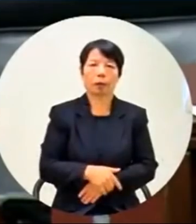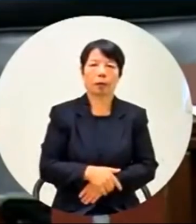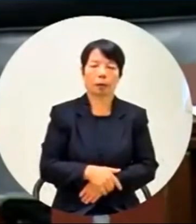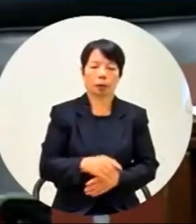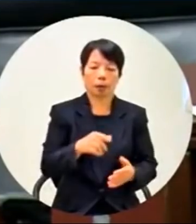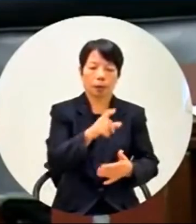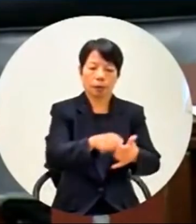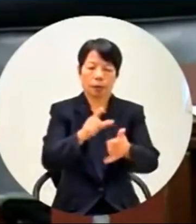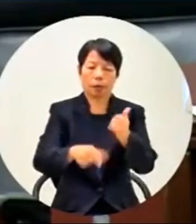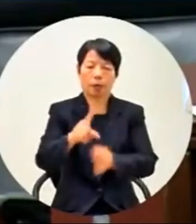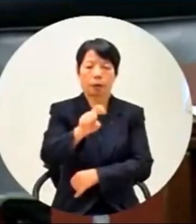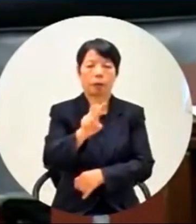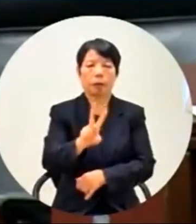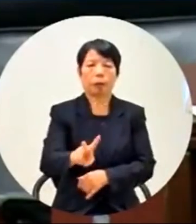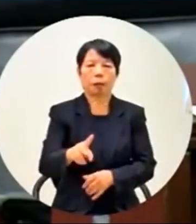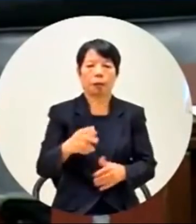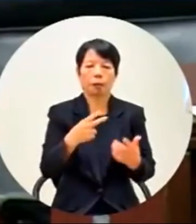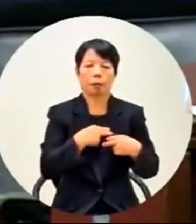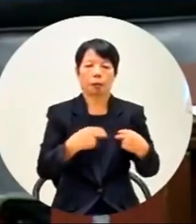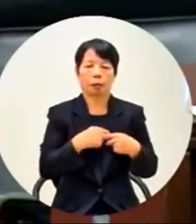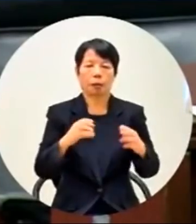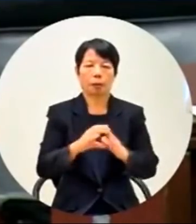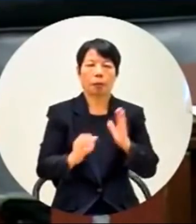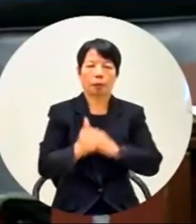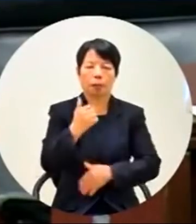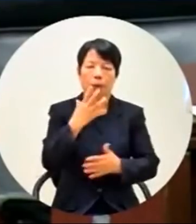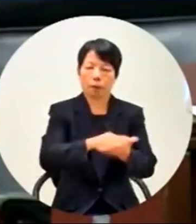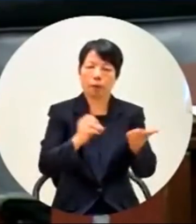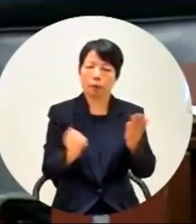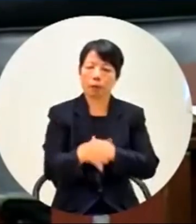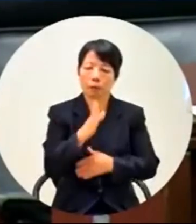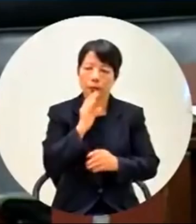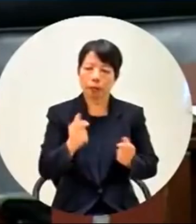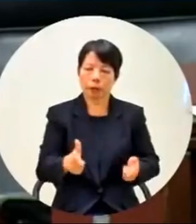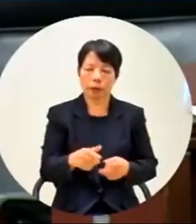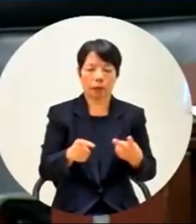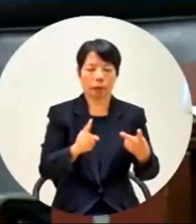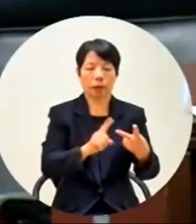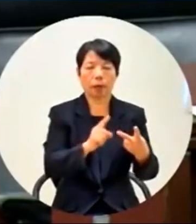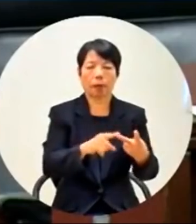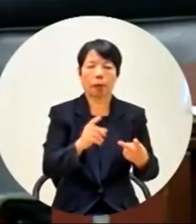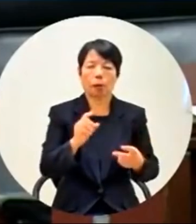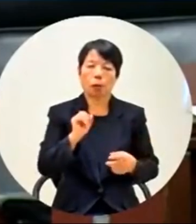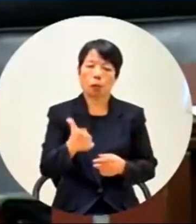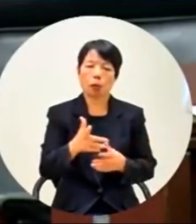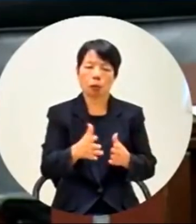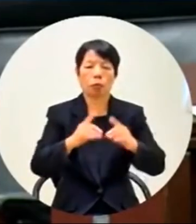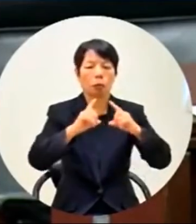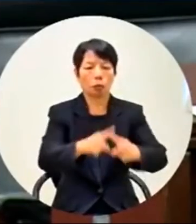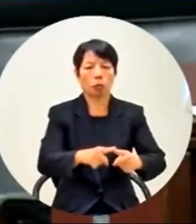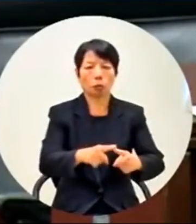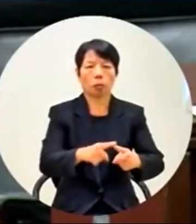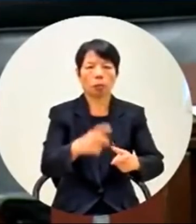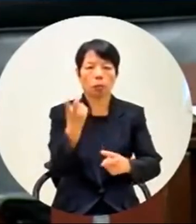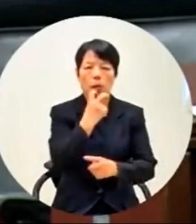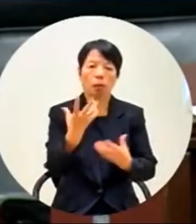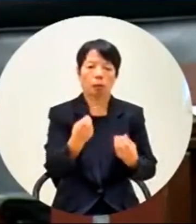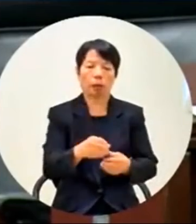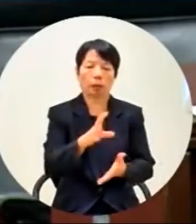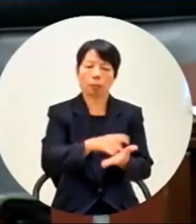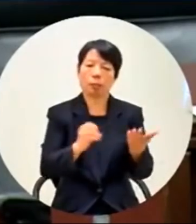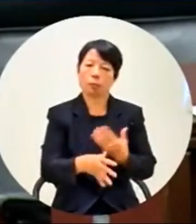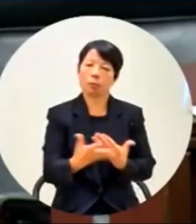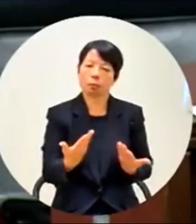都是在蔡局长代理的时候全部删除的？第二个，为什么没有会刊就办理就全部删除了？第三